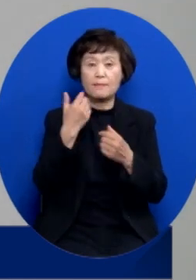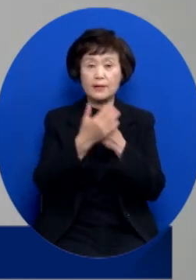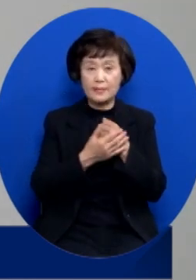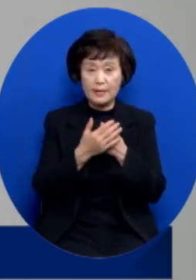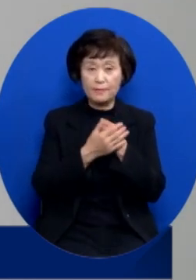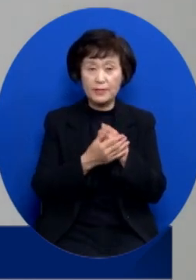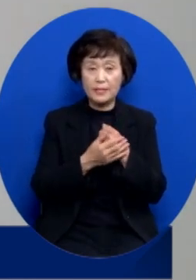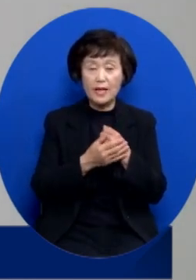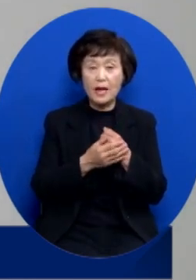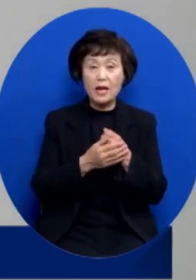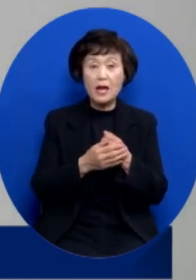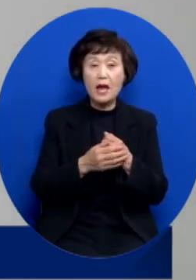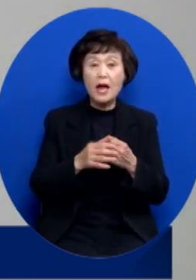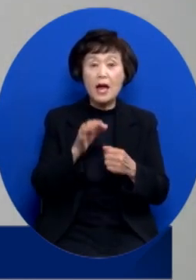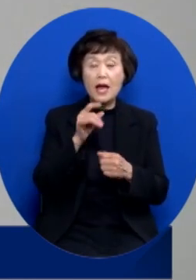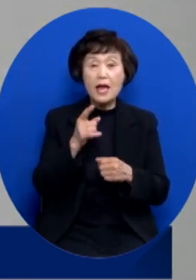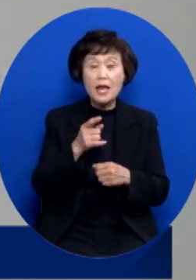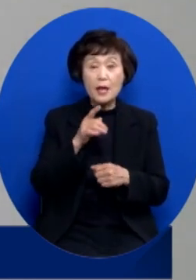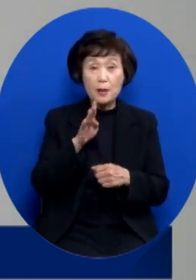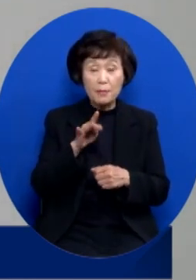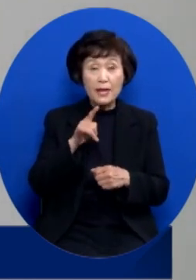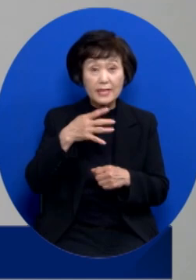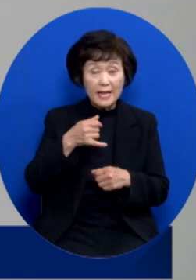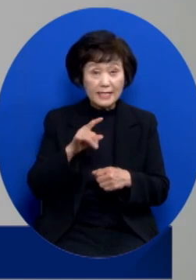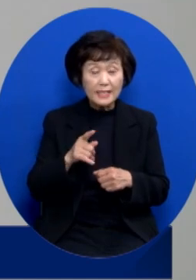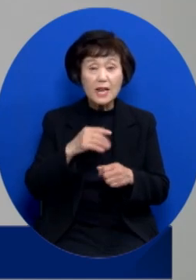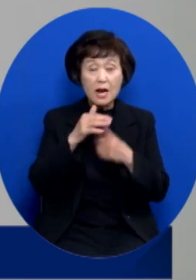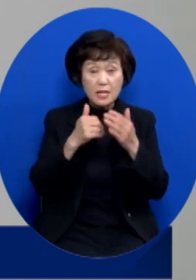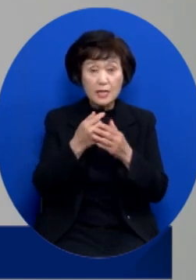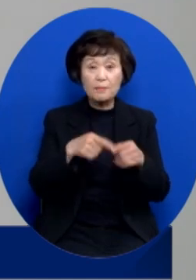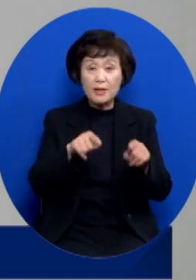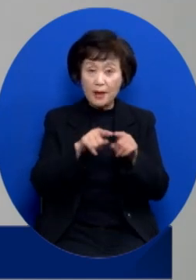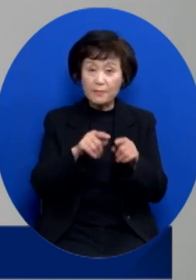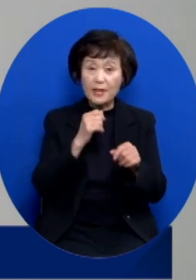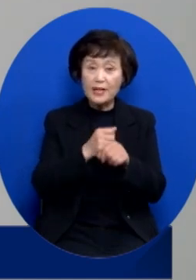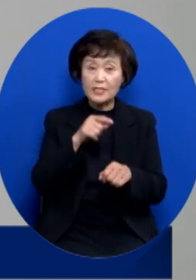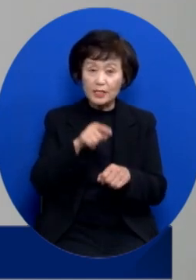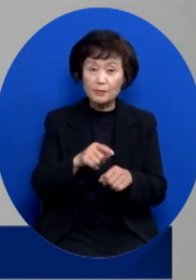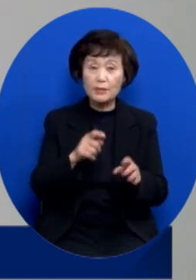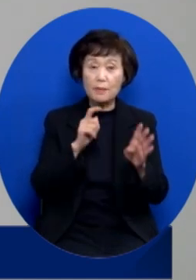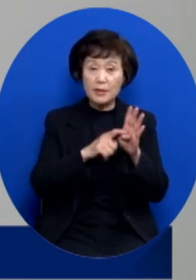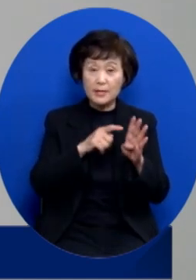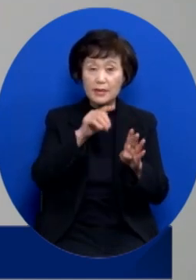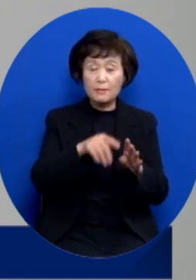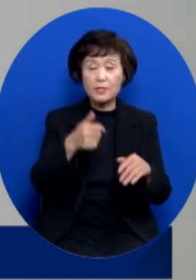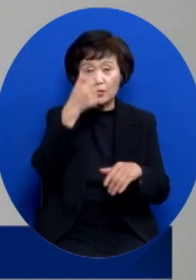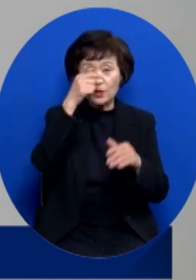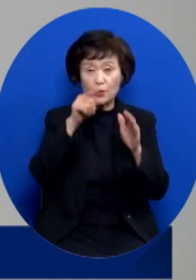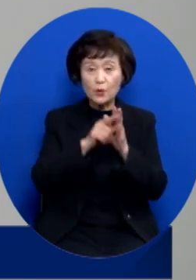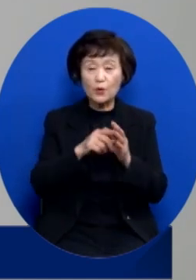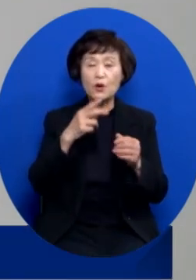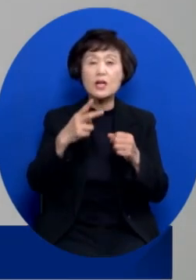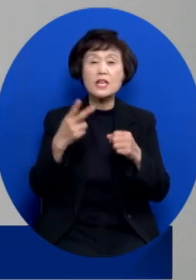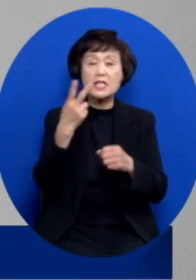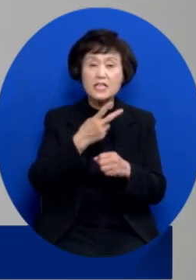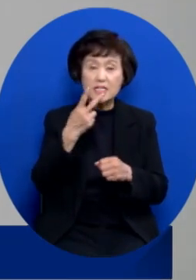은혜였습니다. 에벤에셀이었습니다. 이제 이곳 베들레헴에서 기독교 2000년